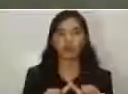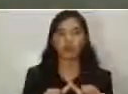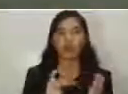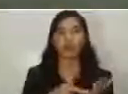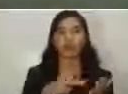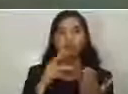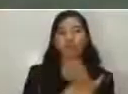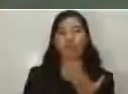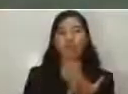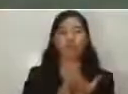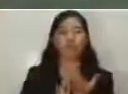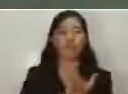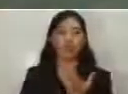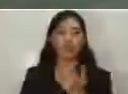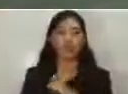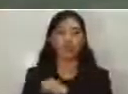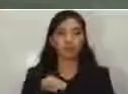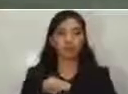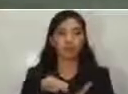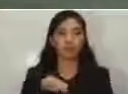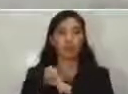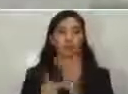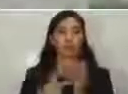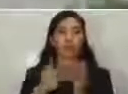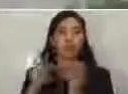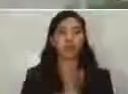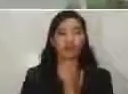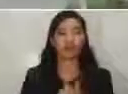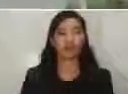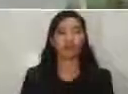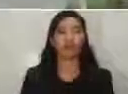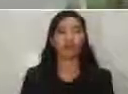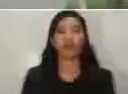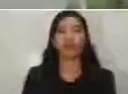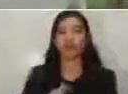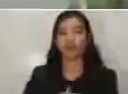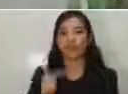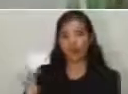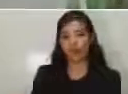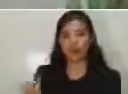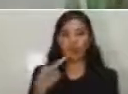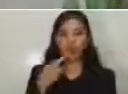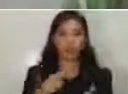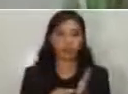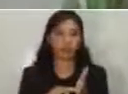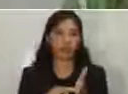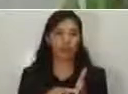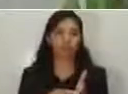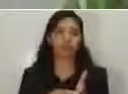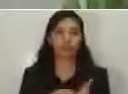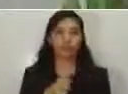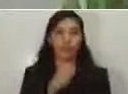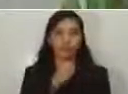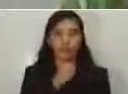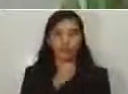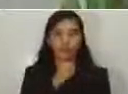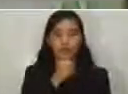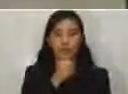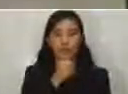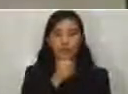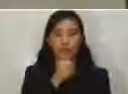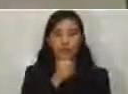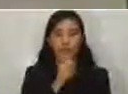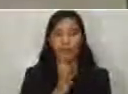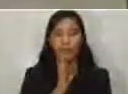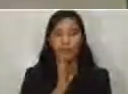Ngayong susunod na batch, 9 na individual naman ang tutulungang makauwi sa Isabela. Tulad ng mga nagdaang procedure, ngayong araw sila isa